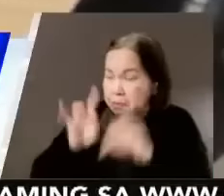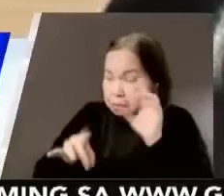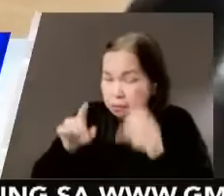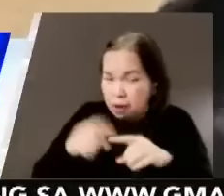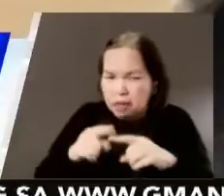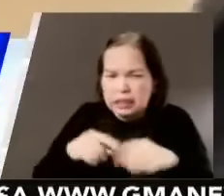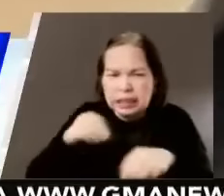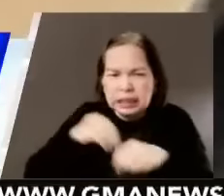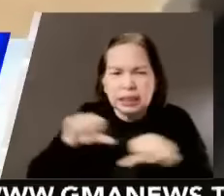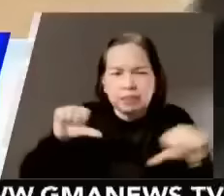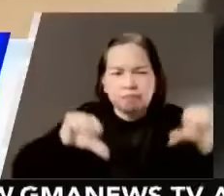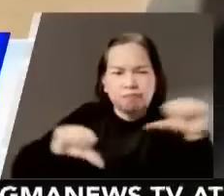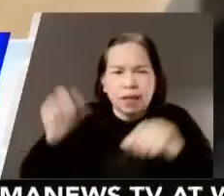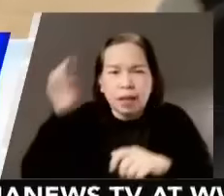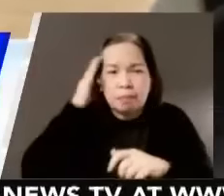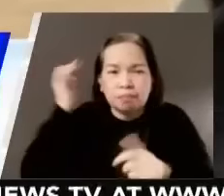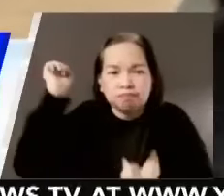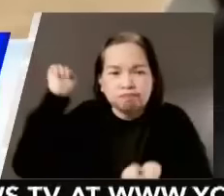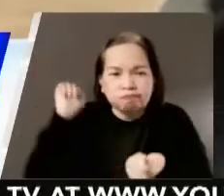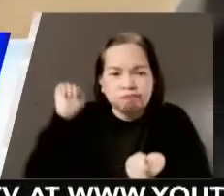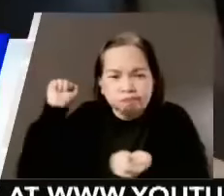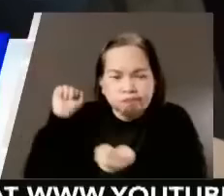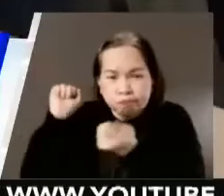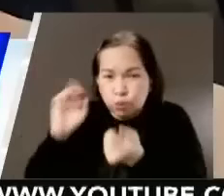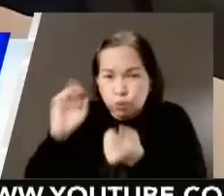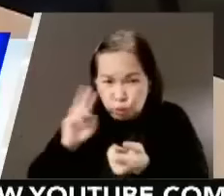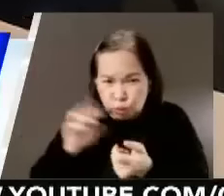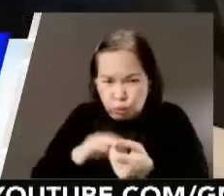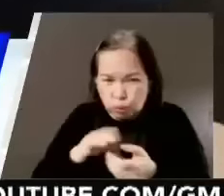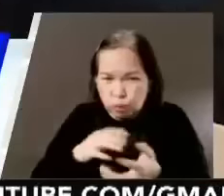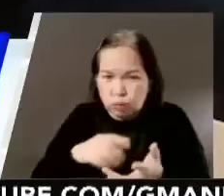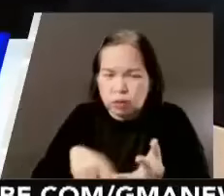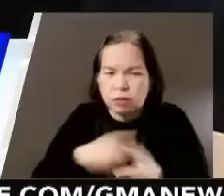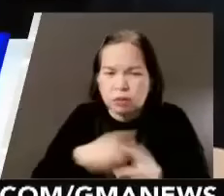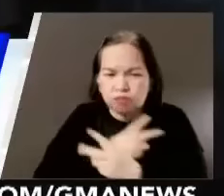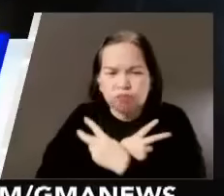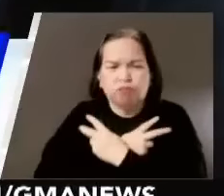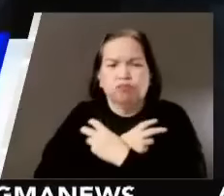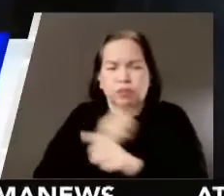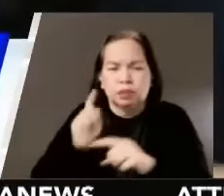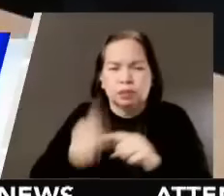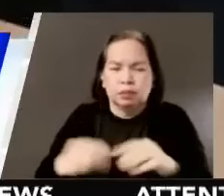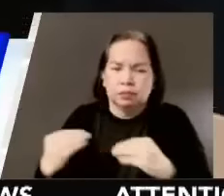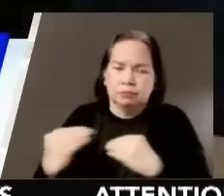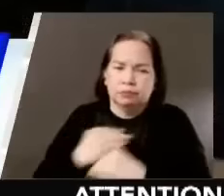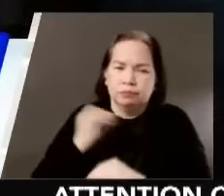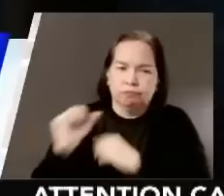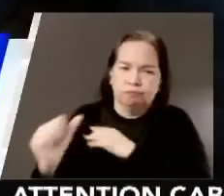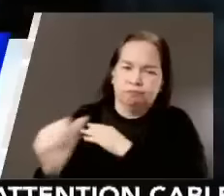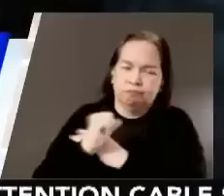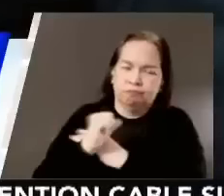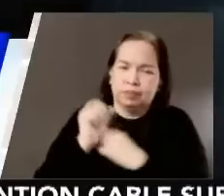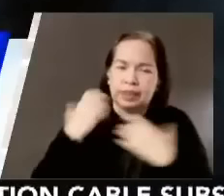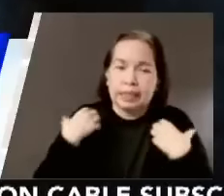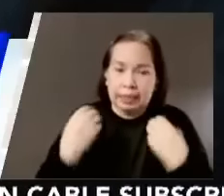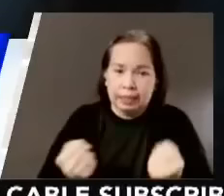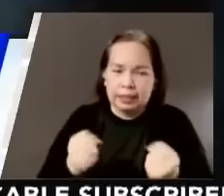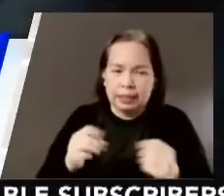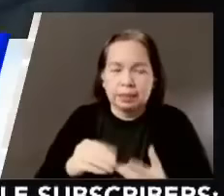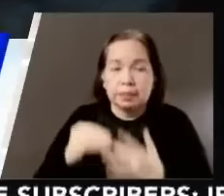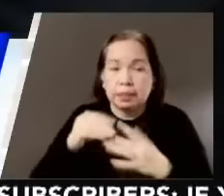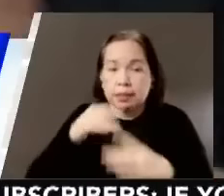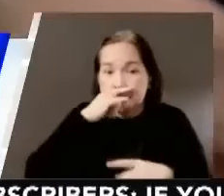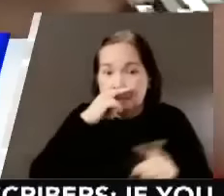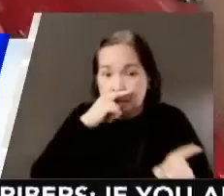heavy metals ang mga smuggled na gulay na masama sa kalusugan lalo na sa mga bata. Ang mga carrots halimbawa, may lead